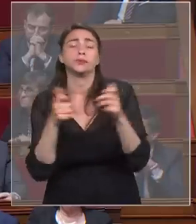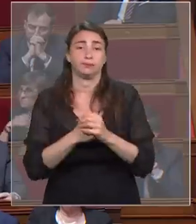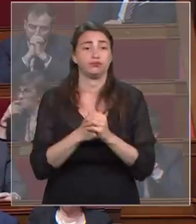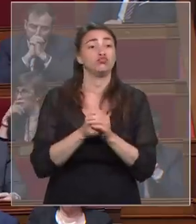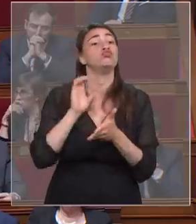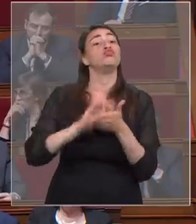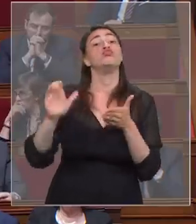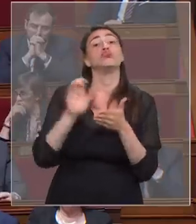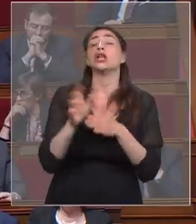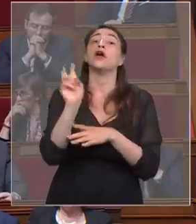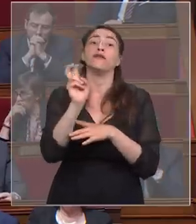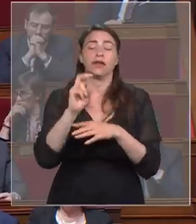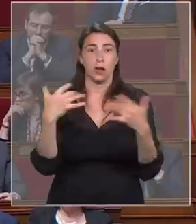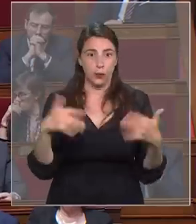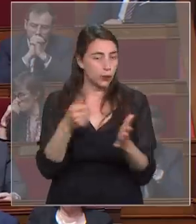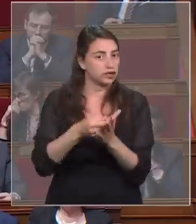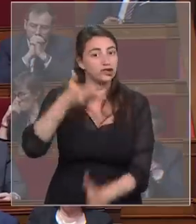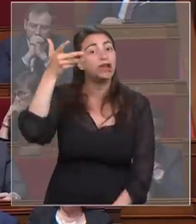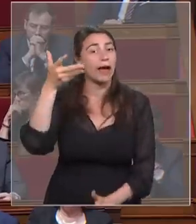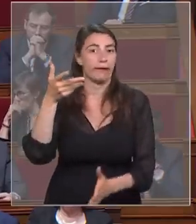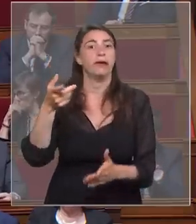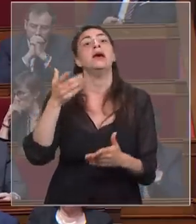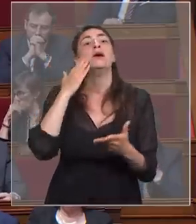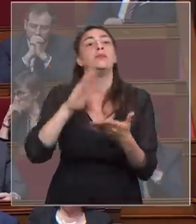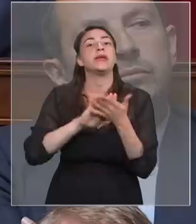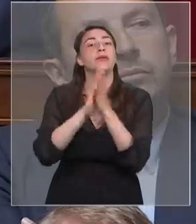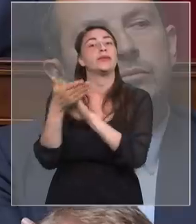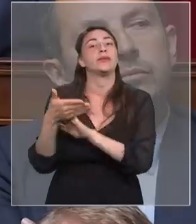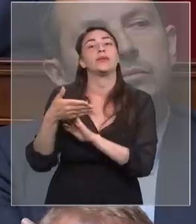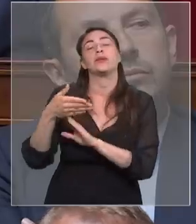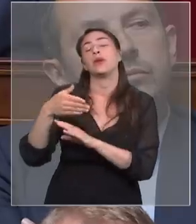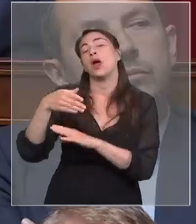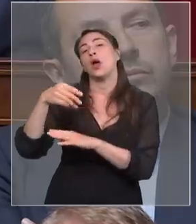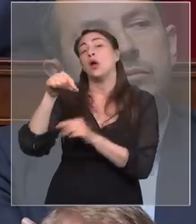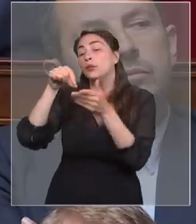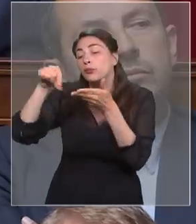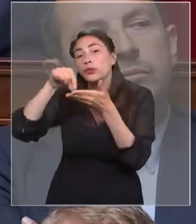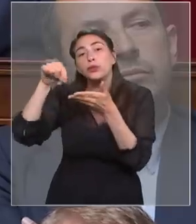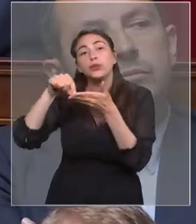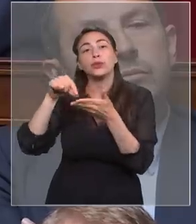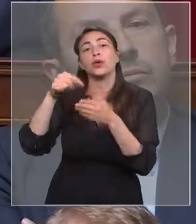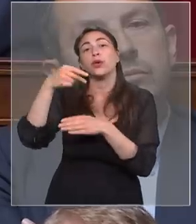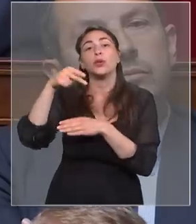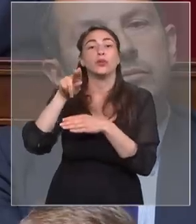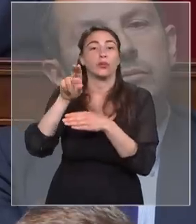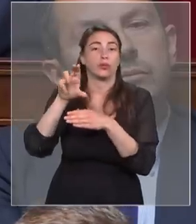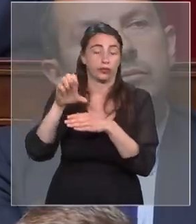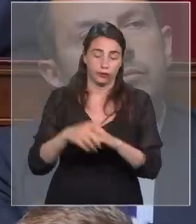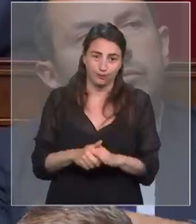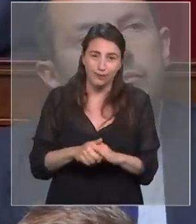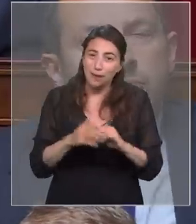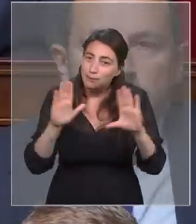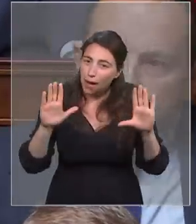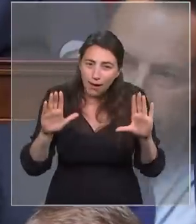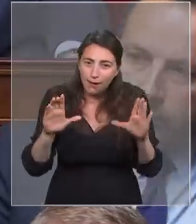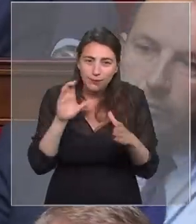vitale biométrique serait trop coûteuse. Bref, il serait urgent de ne rien faire. Pourtant, les cartes vitales circulent à foison